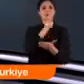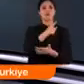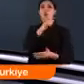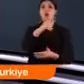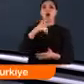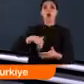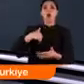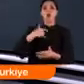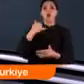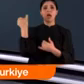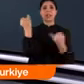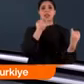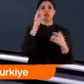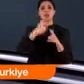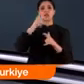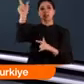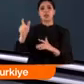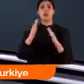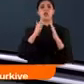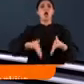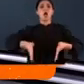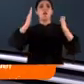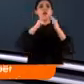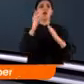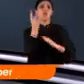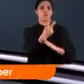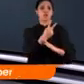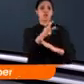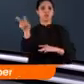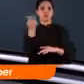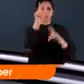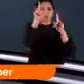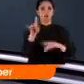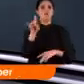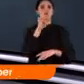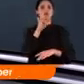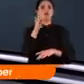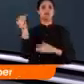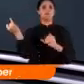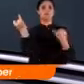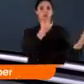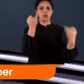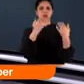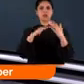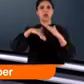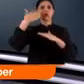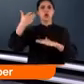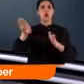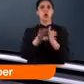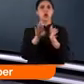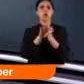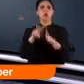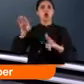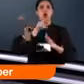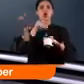avukat tartışmalı kiracının apartman komşusuydu. İkili önce WhatsApp üzerinden tartıştı. Ardından da otoparkta birbirlerine